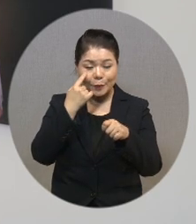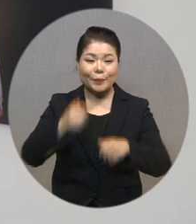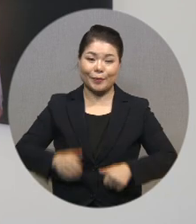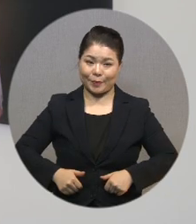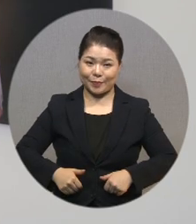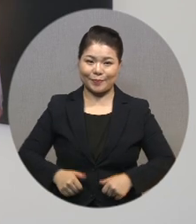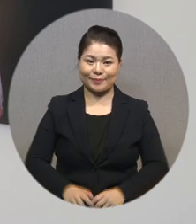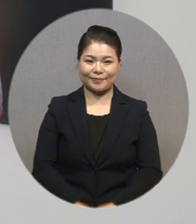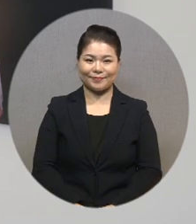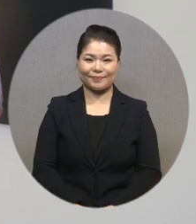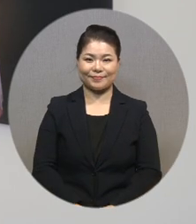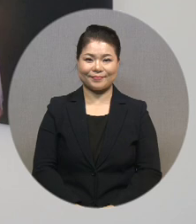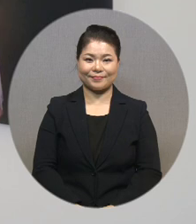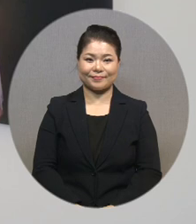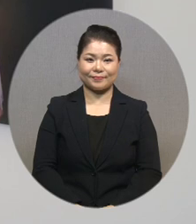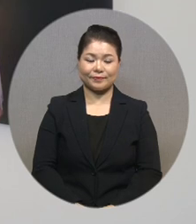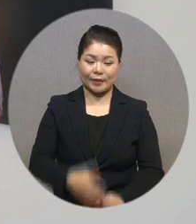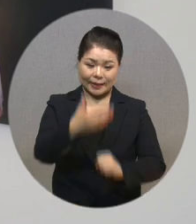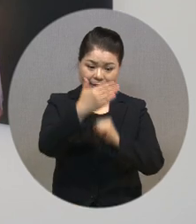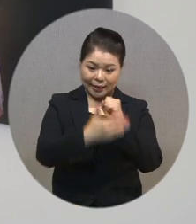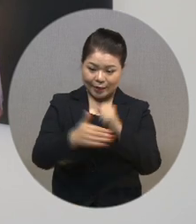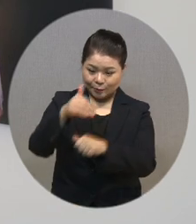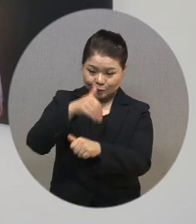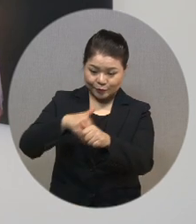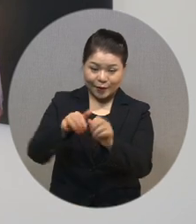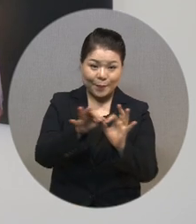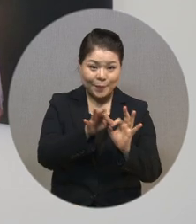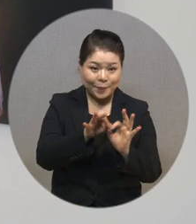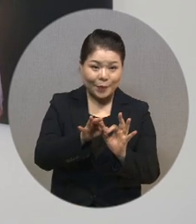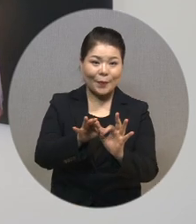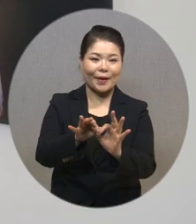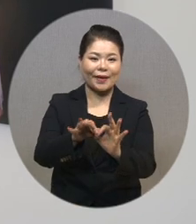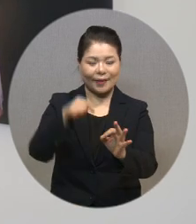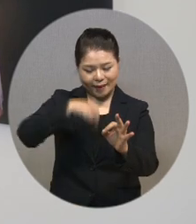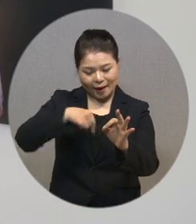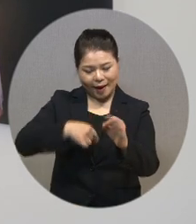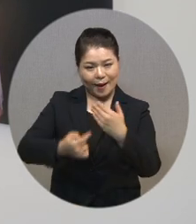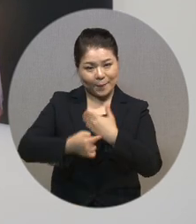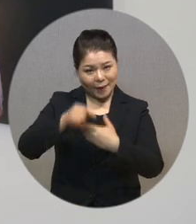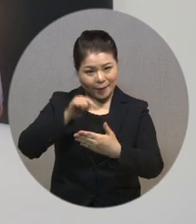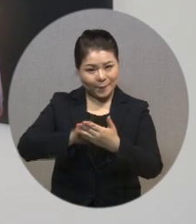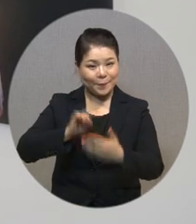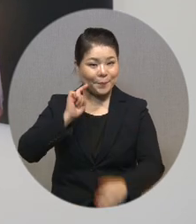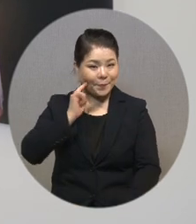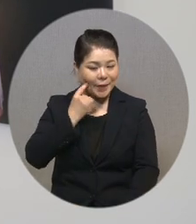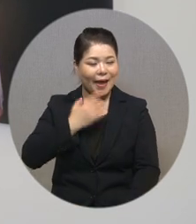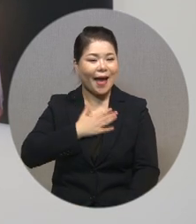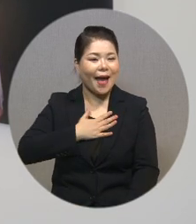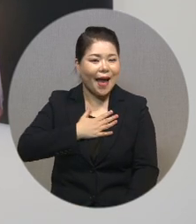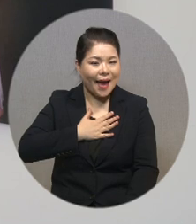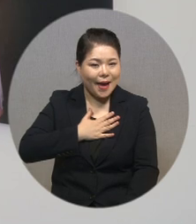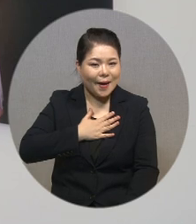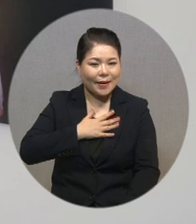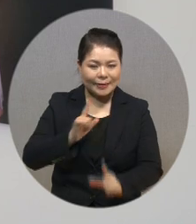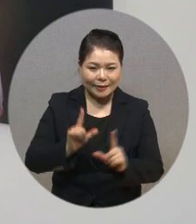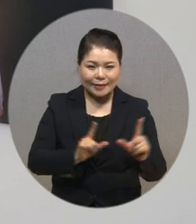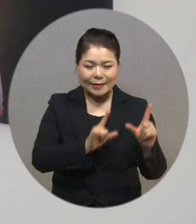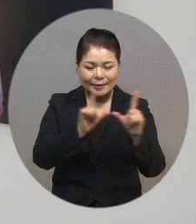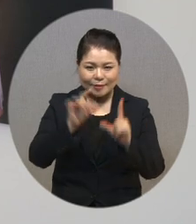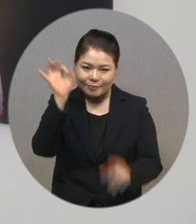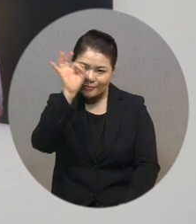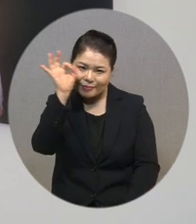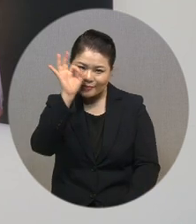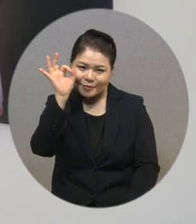합니다. 사진과 풍경을 통해 내면의 심리적 감정과 삶을 끊임없이